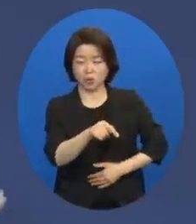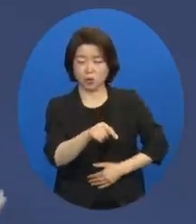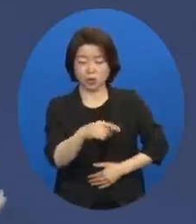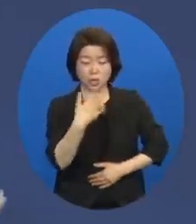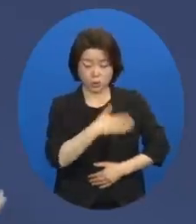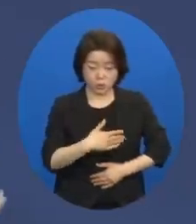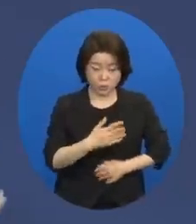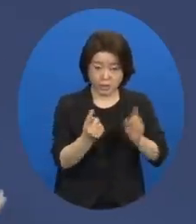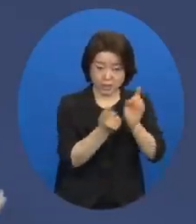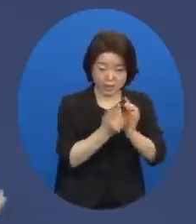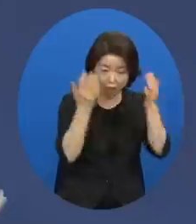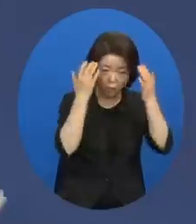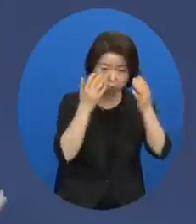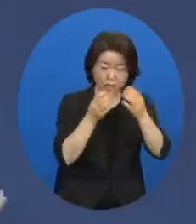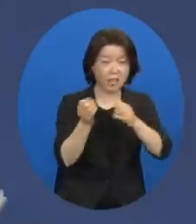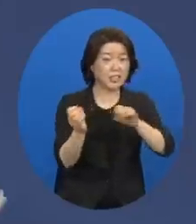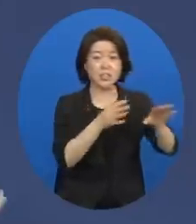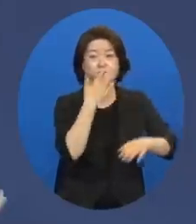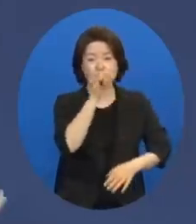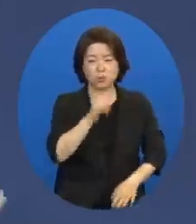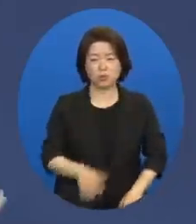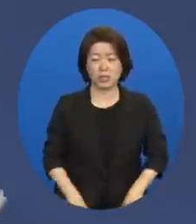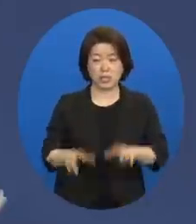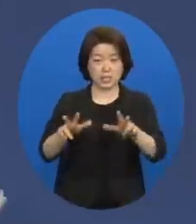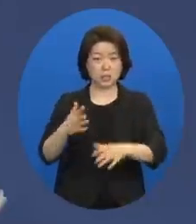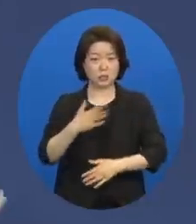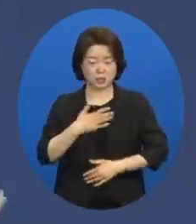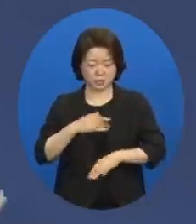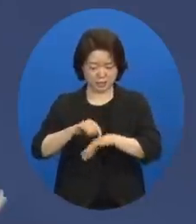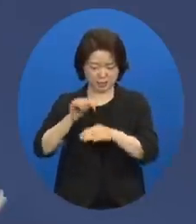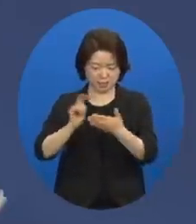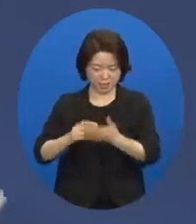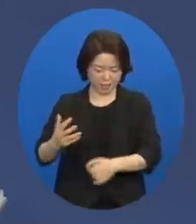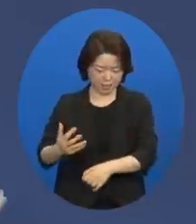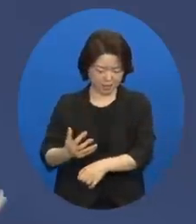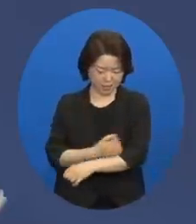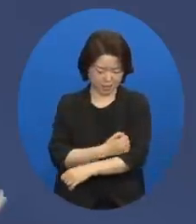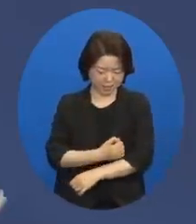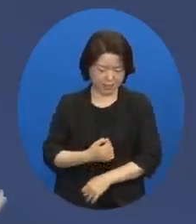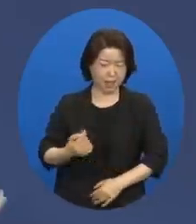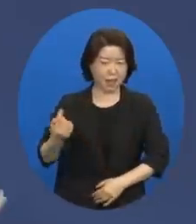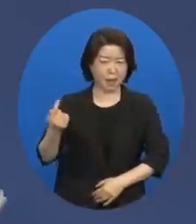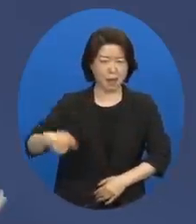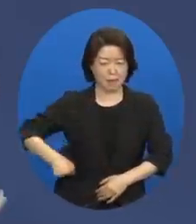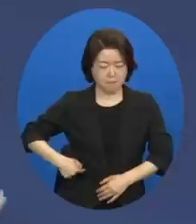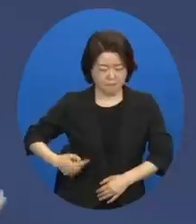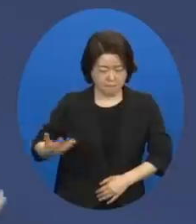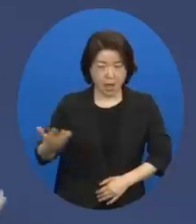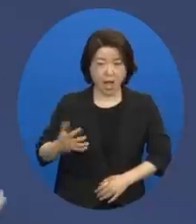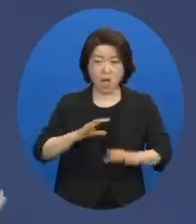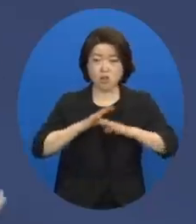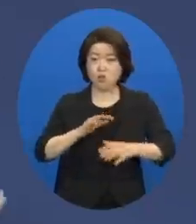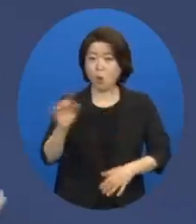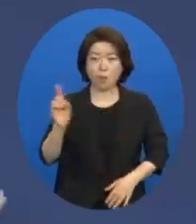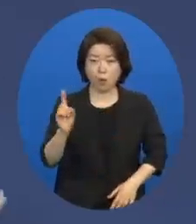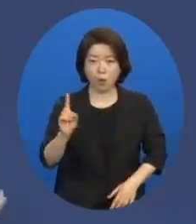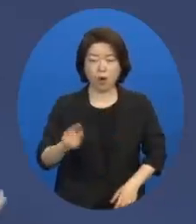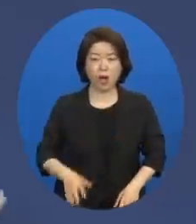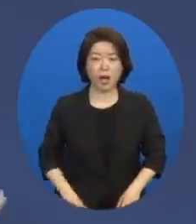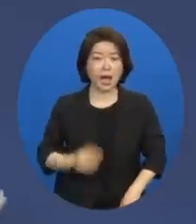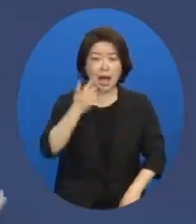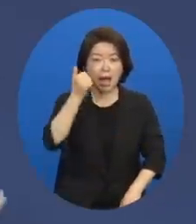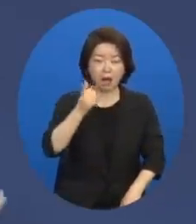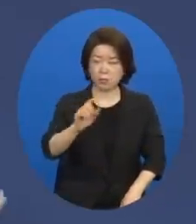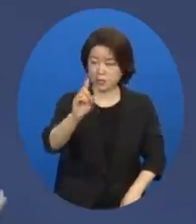금방 지나가면 잊어버려요. 근데 지금도 제 마음에 가장 아릿하게 제 생에 가장 두려움은 뭐냐면요 아버지가